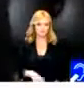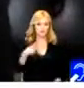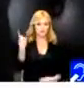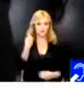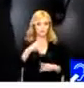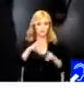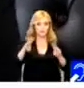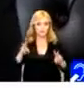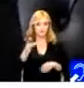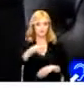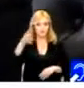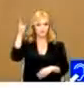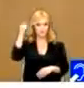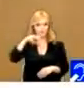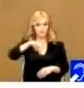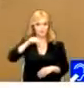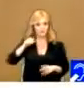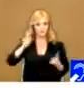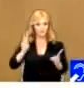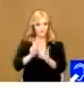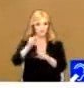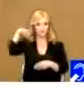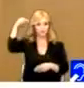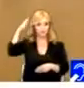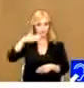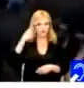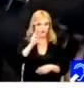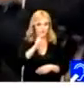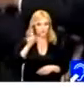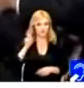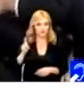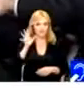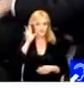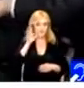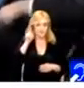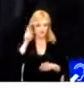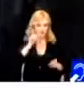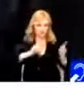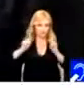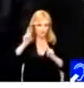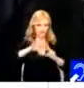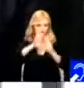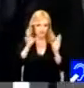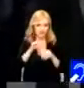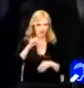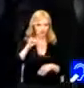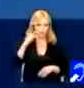Premierul Republicii Moldova, Pavel Filip, s-a întâlnit cu președintele României, Klaus Iohannis, în cadrul sesiunii Adunării Generale ONU.